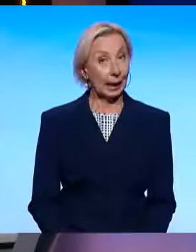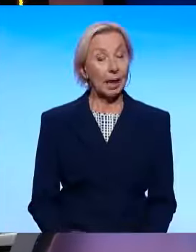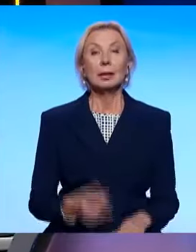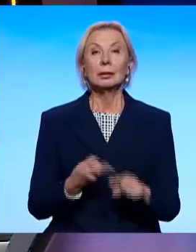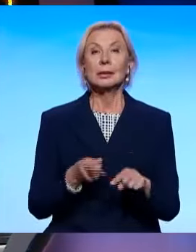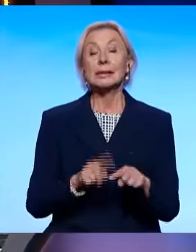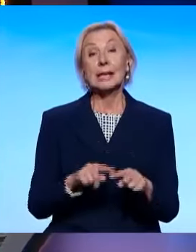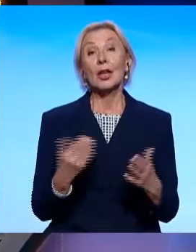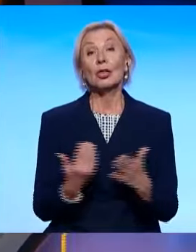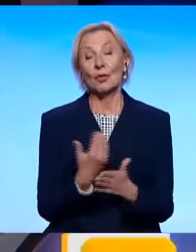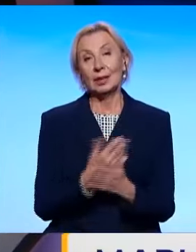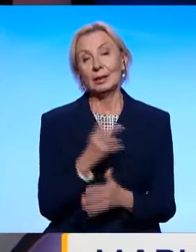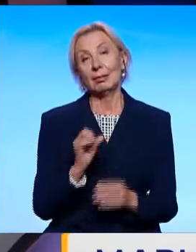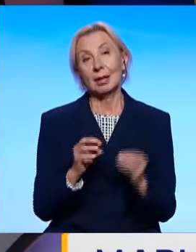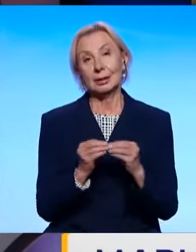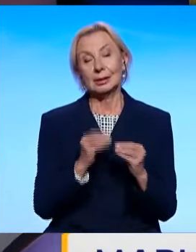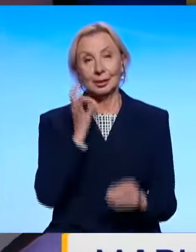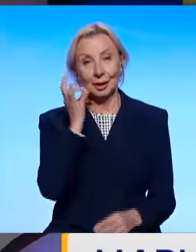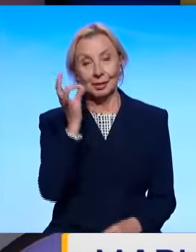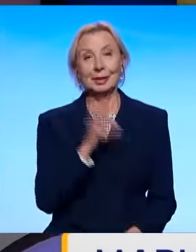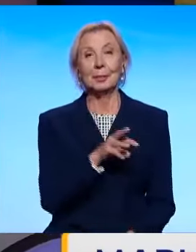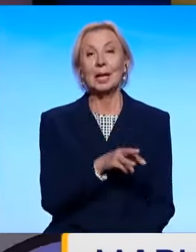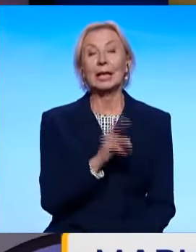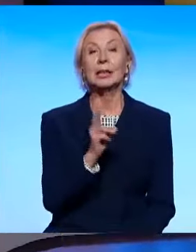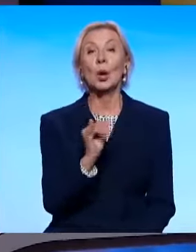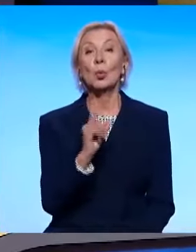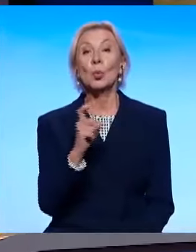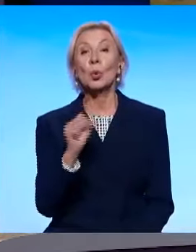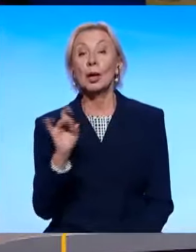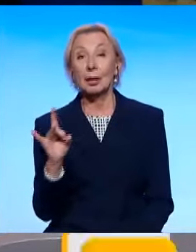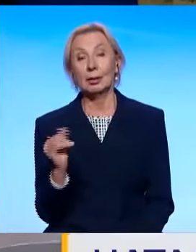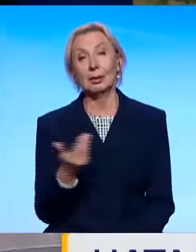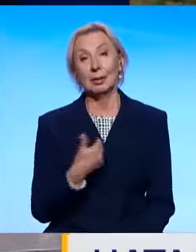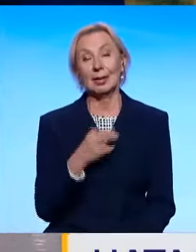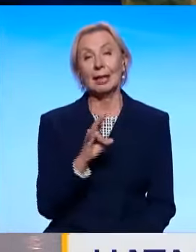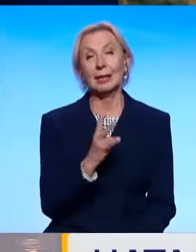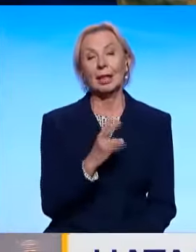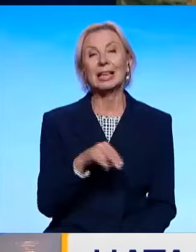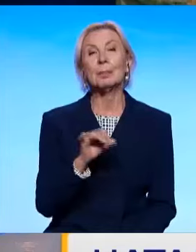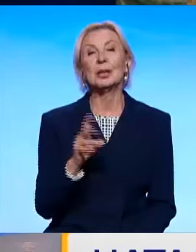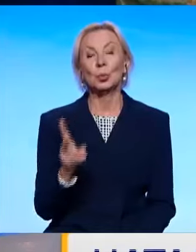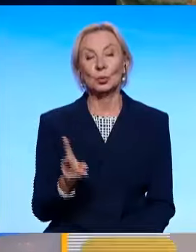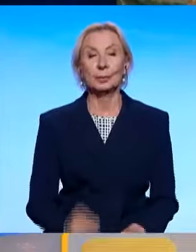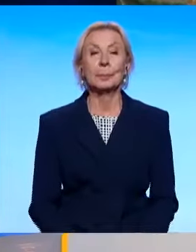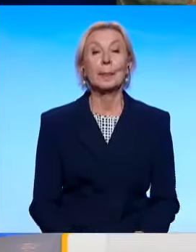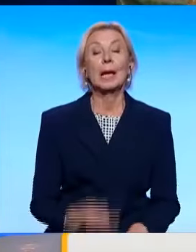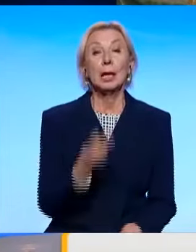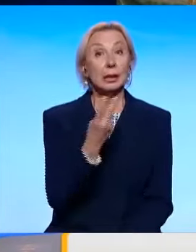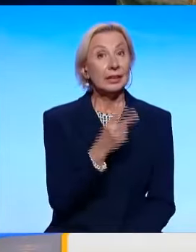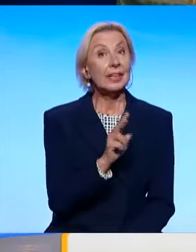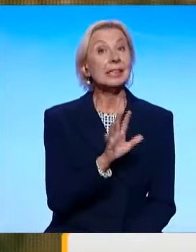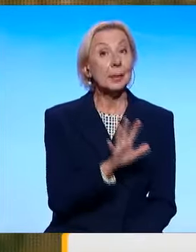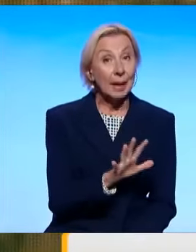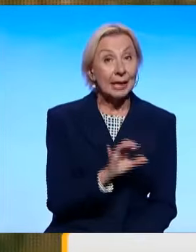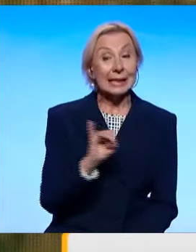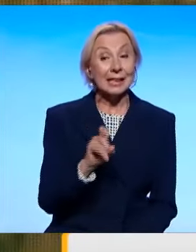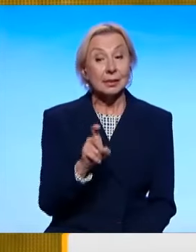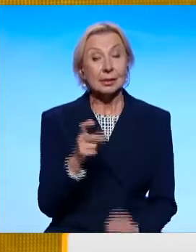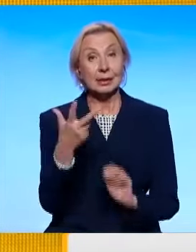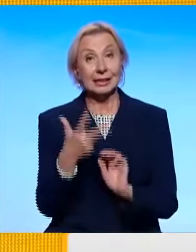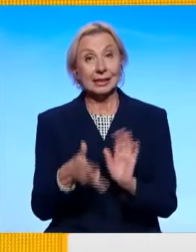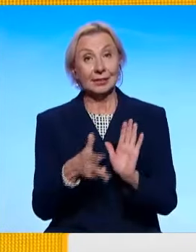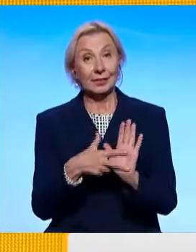Це новини на 10-ту ранку. У студії Марина Кухар перекладає мовою жестів Наталя Дмитрук. 25 із 38